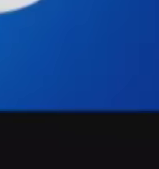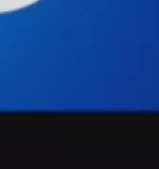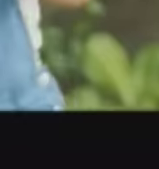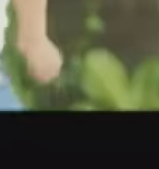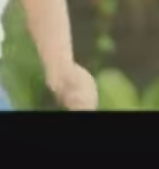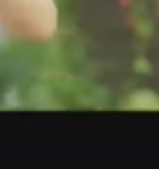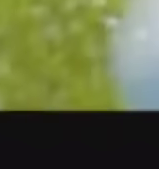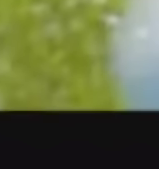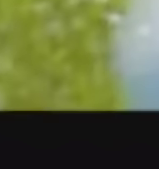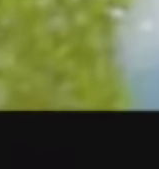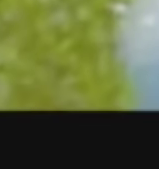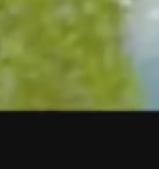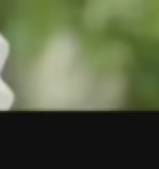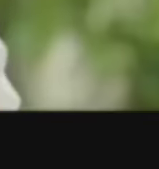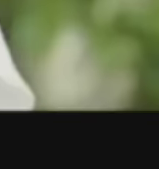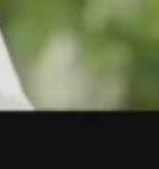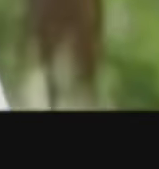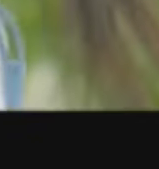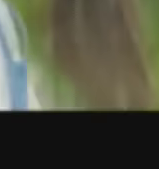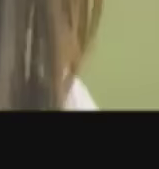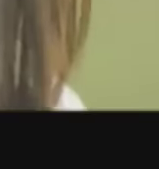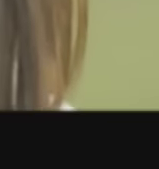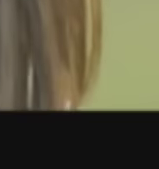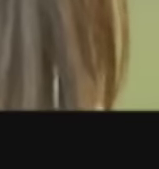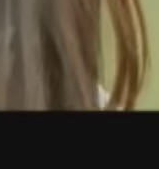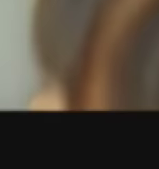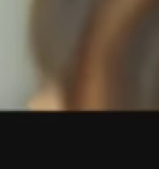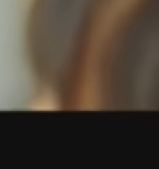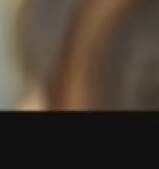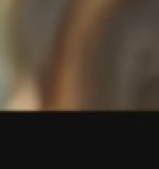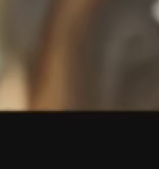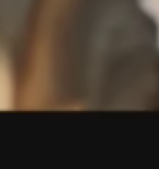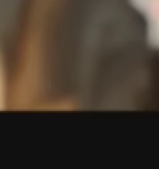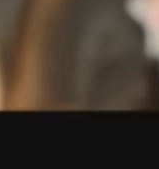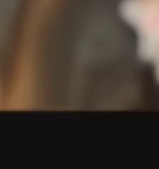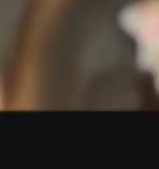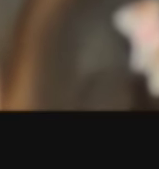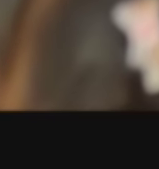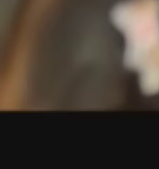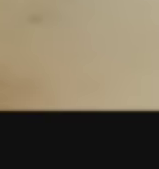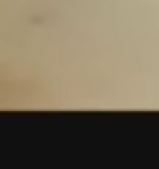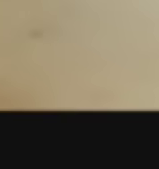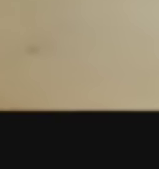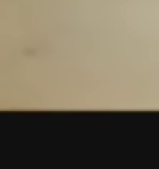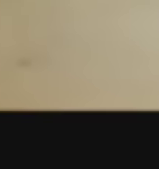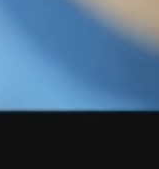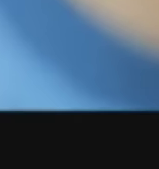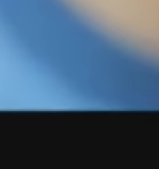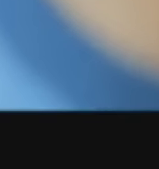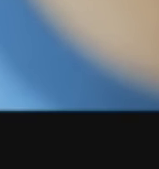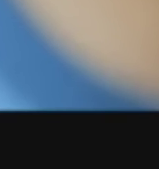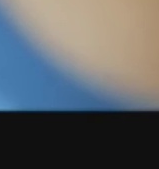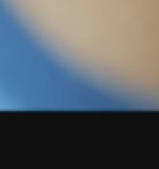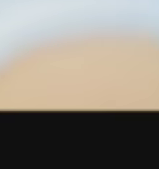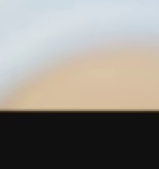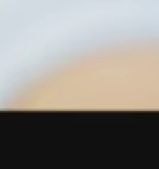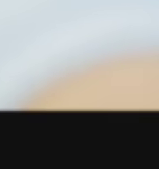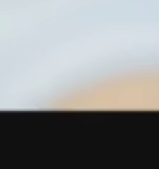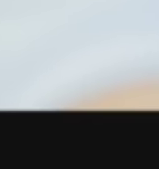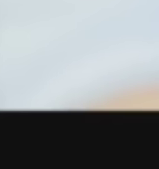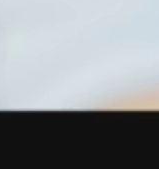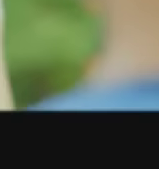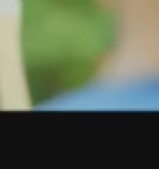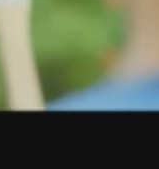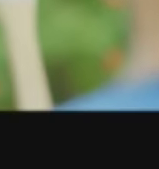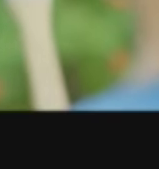tumbuh kembang buah hati. Ya, tumpah. Maaf ya. Aha, aku punya ide. Jadi